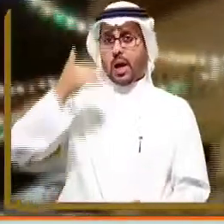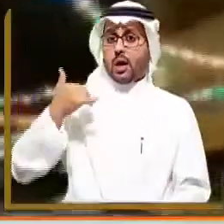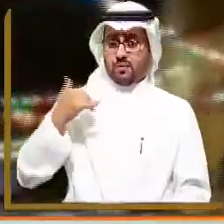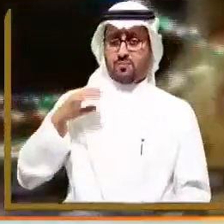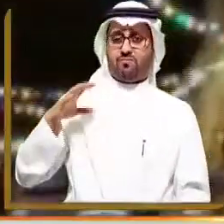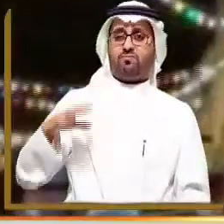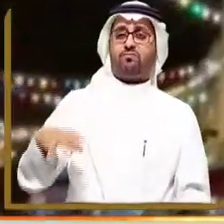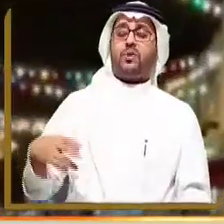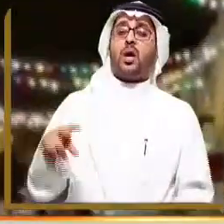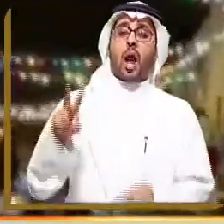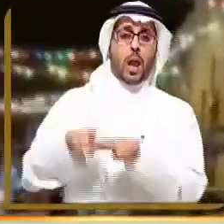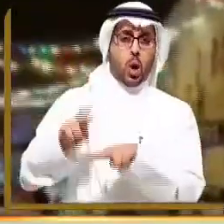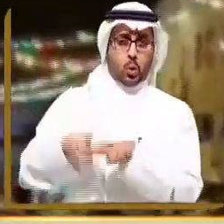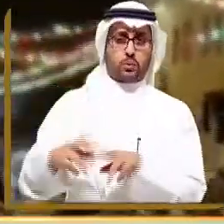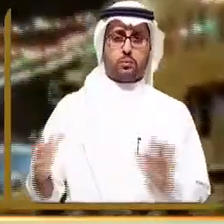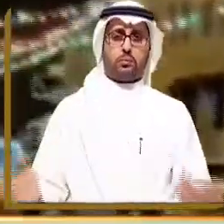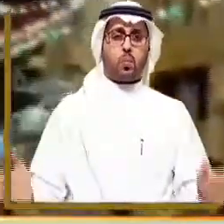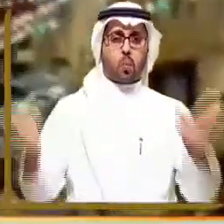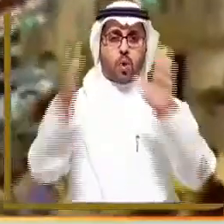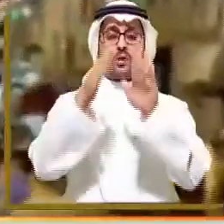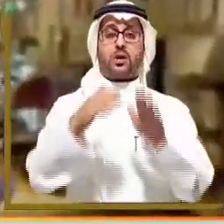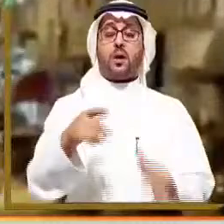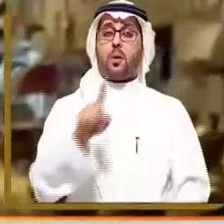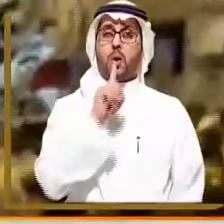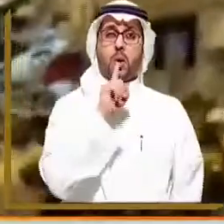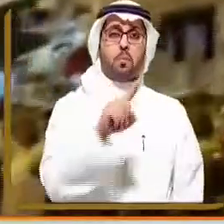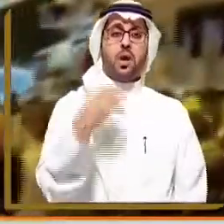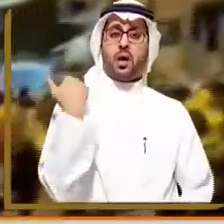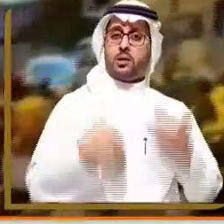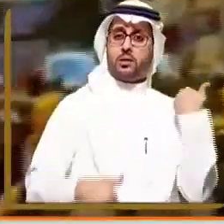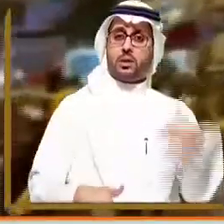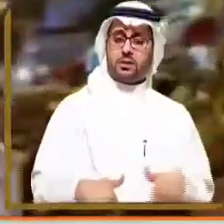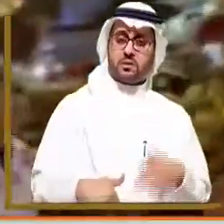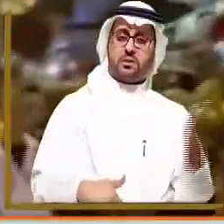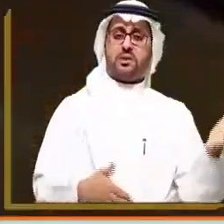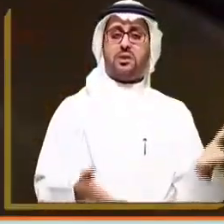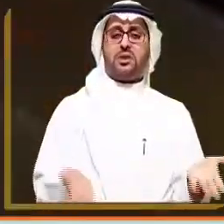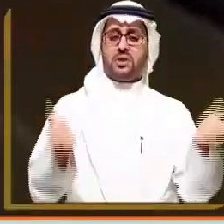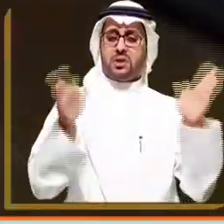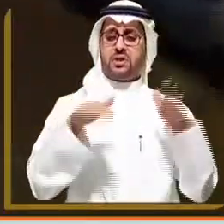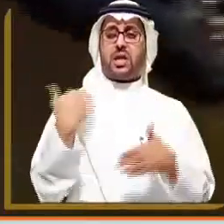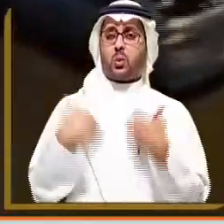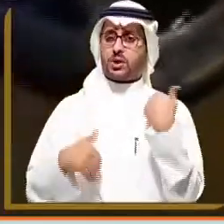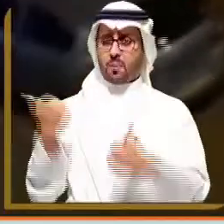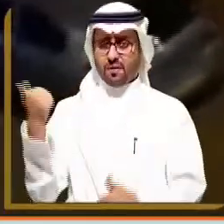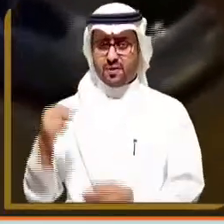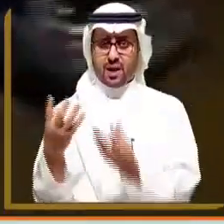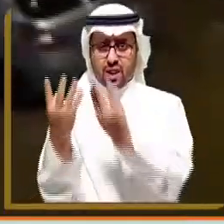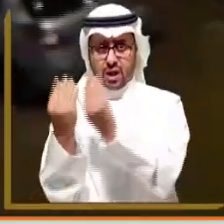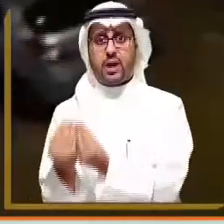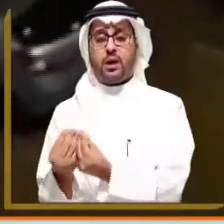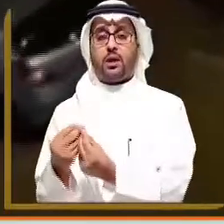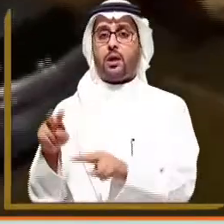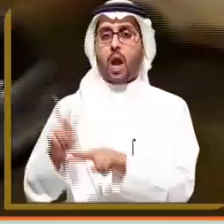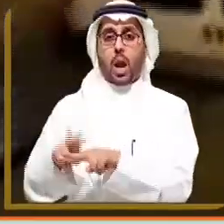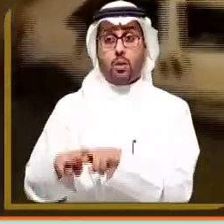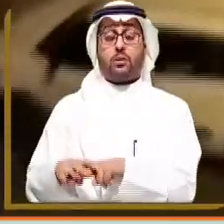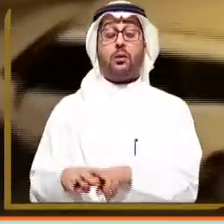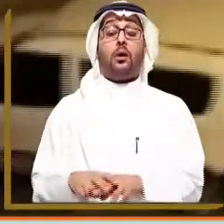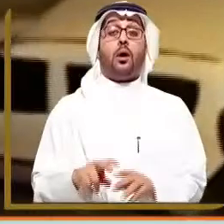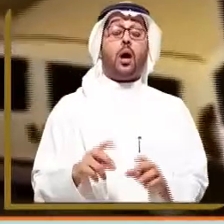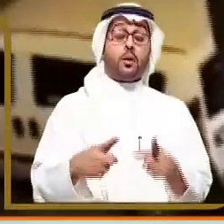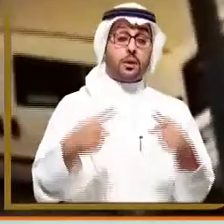المواجهات عن إصابة 100 فلسطيني و20 شرطي إسرائيلي. هذه الاشتباكات تعد الأعنف منذ سنوات في